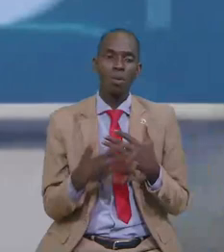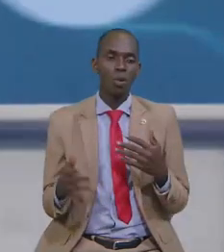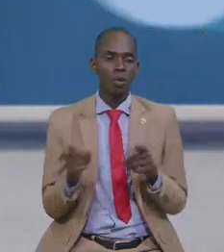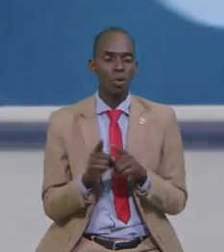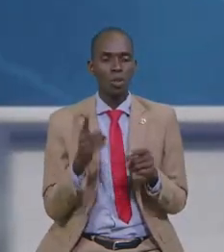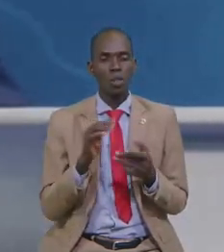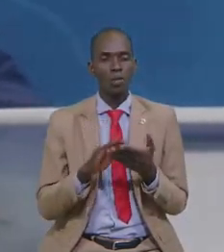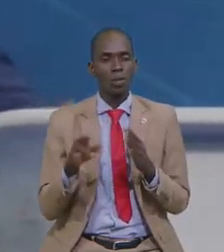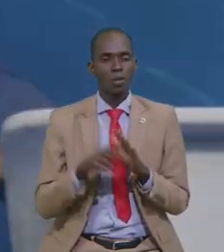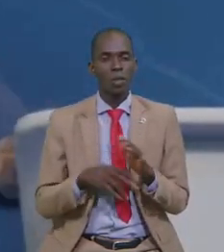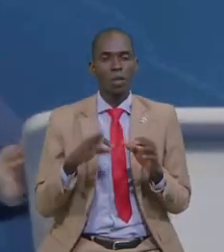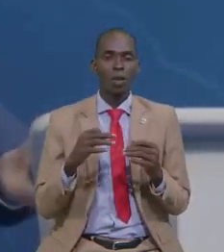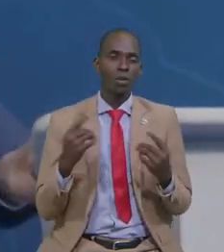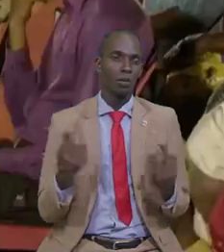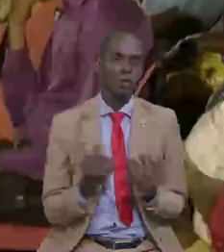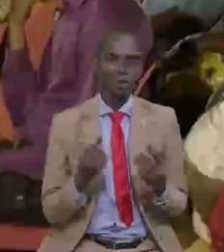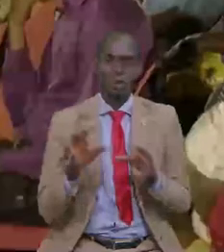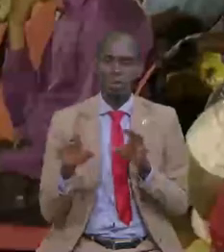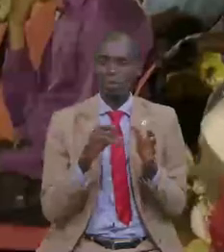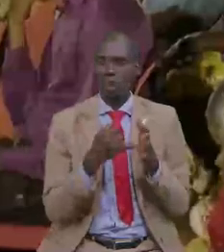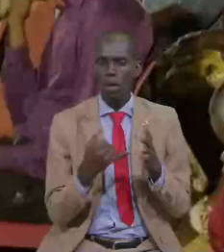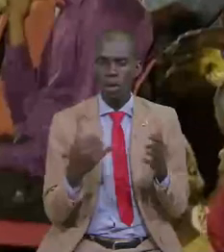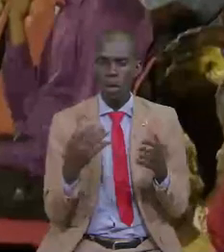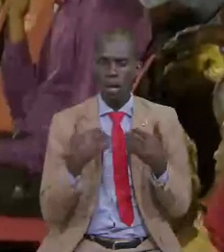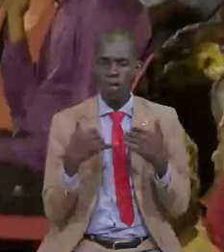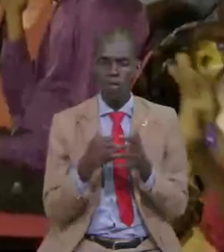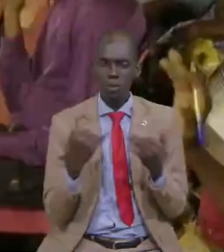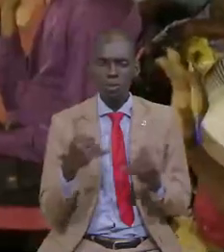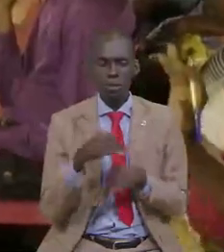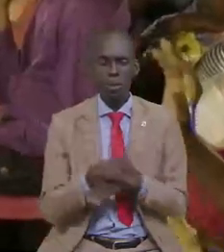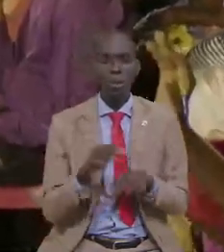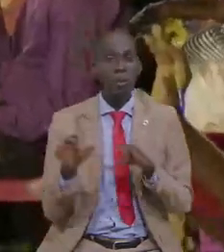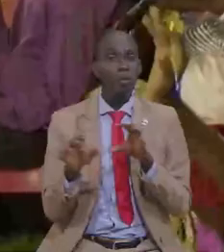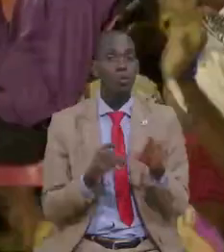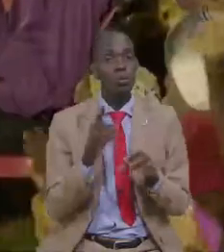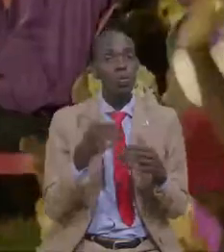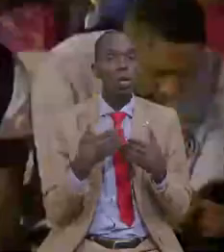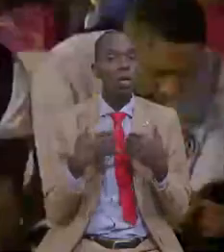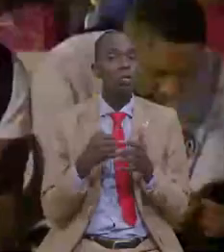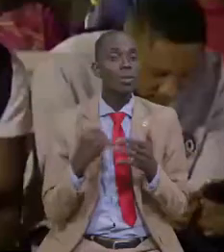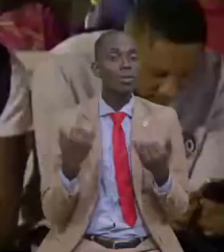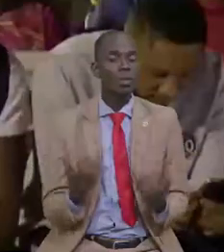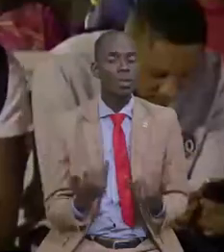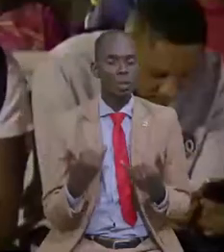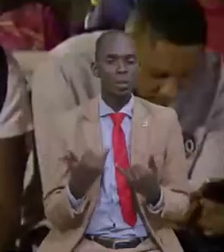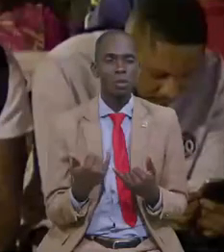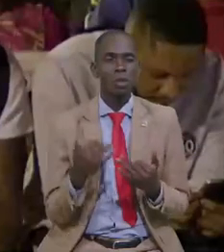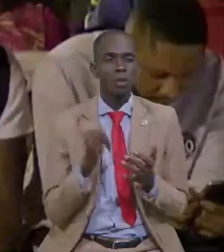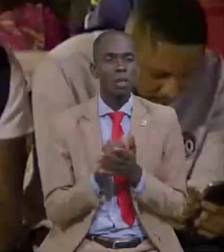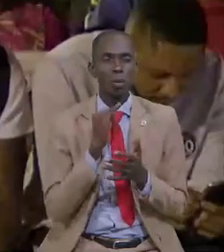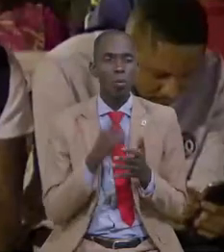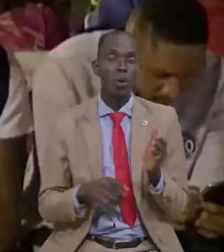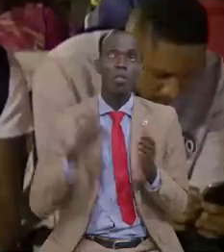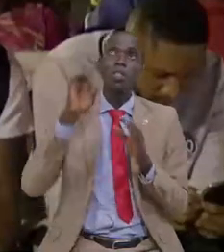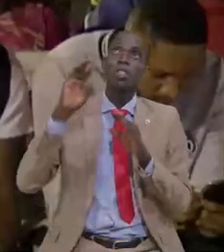la rémission des péchés. Est-ce que vous l'avez ce soir? Je dis, est-ce que vous l'avez ce soir?